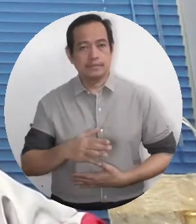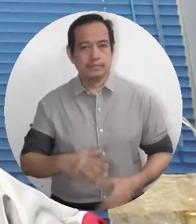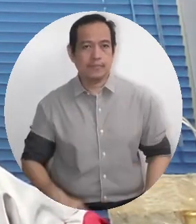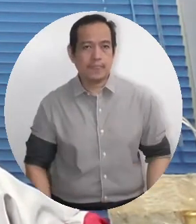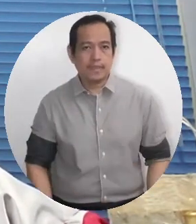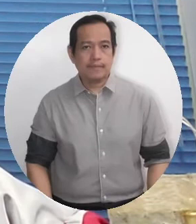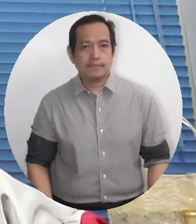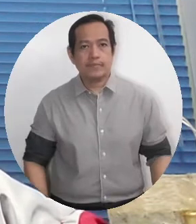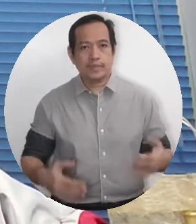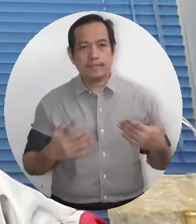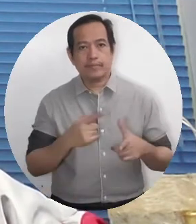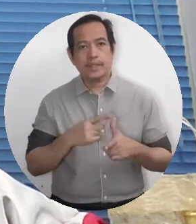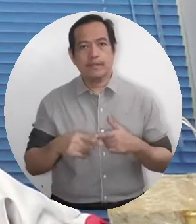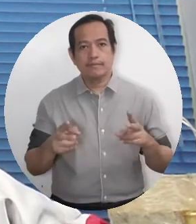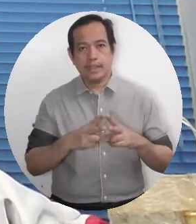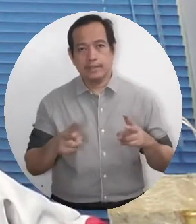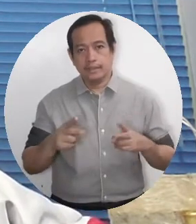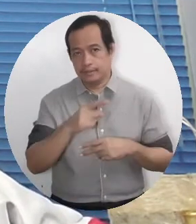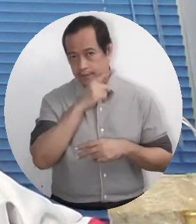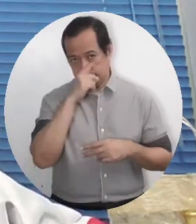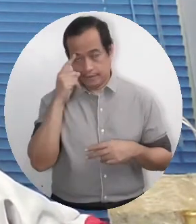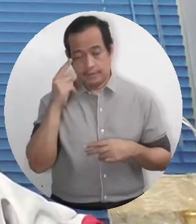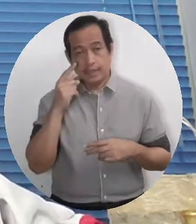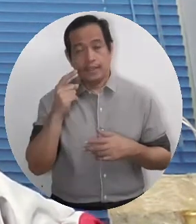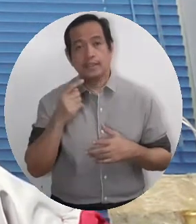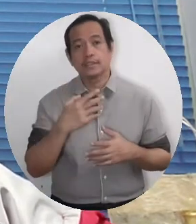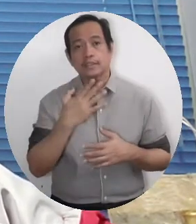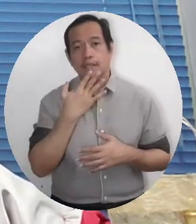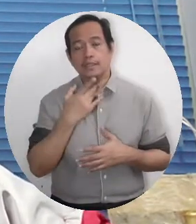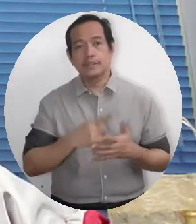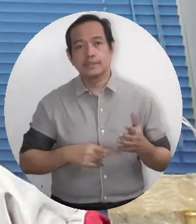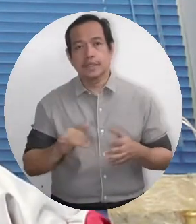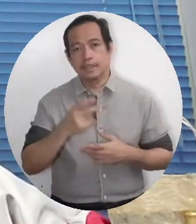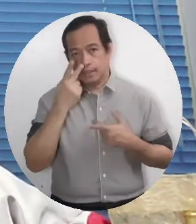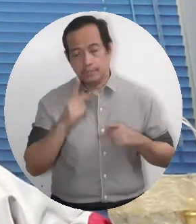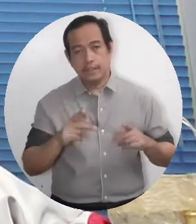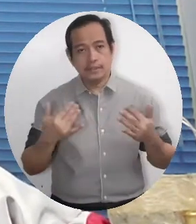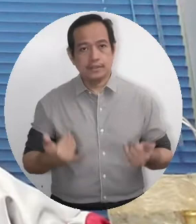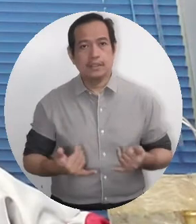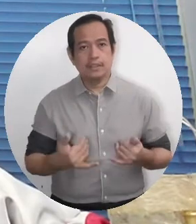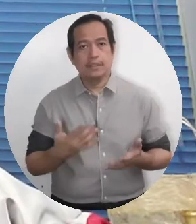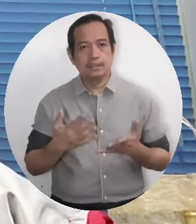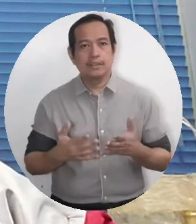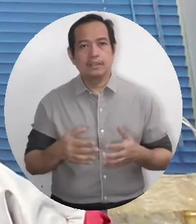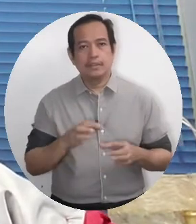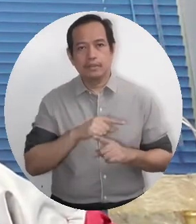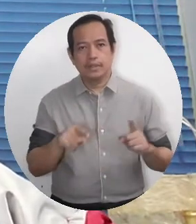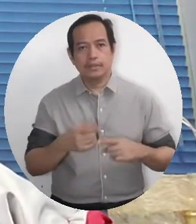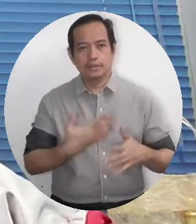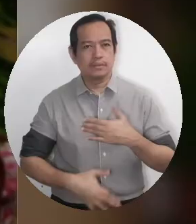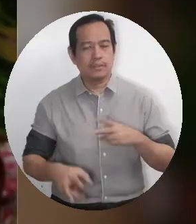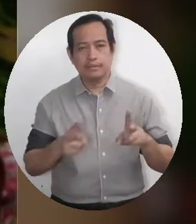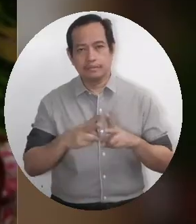sa pagkapanganak. Meron yung masyadong maitim. Gaya ng si pasyente natin ngayon, siguro